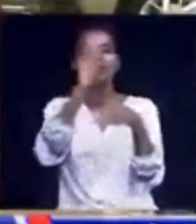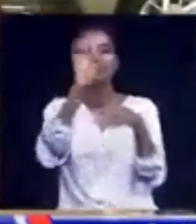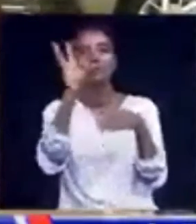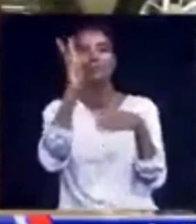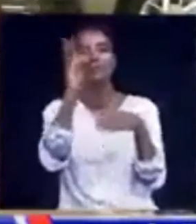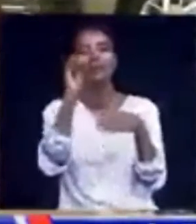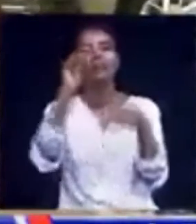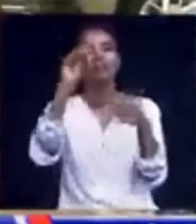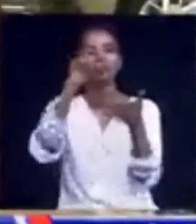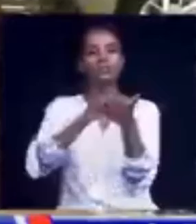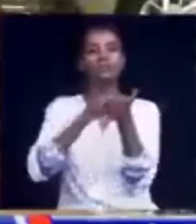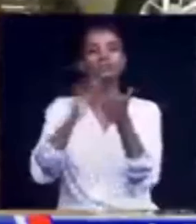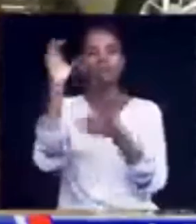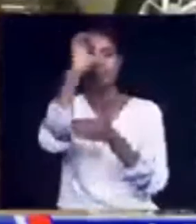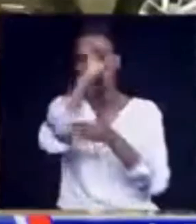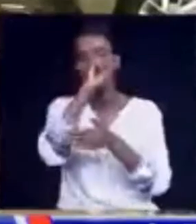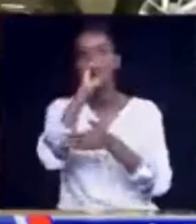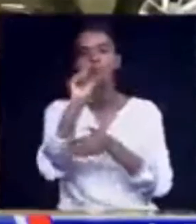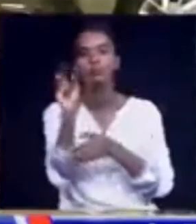ብር የሚገመት